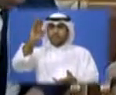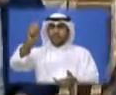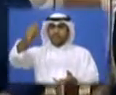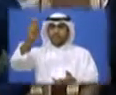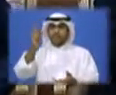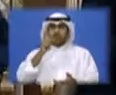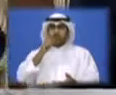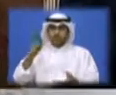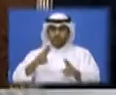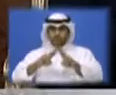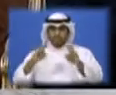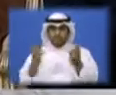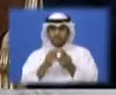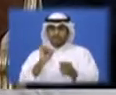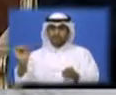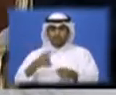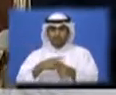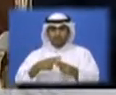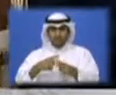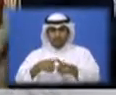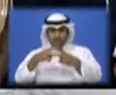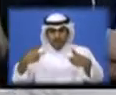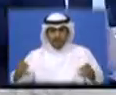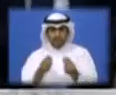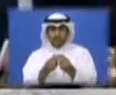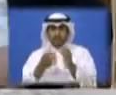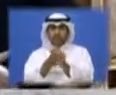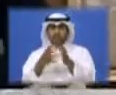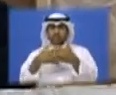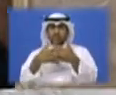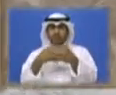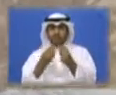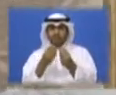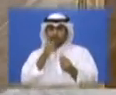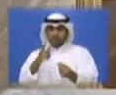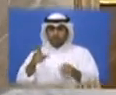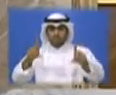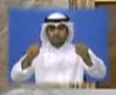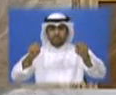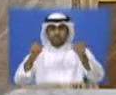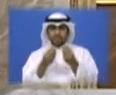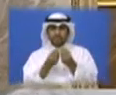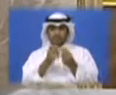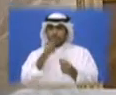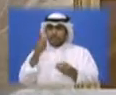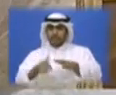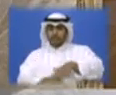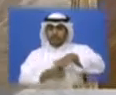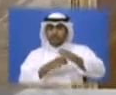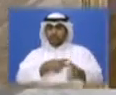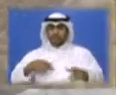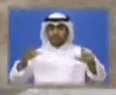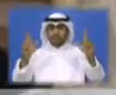في المنتدى العالمي الأول لسياسات الشباب بأنها مميزة. وقال الشيخ سلمان إن هذه المنتدى